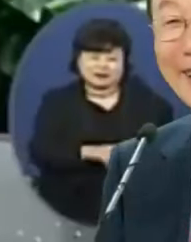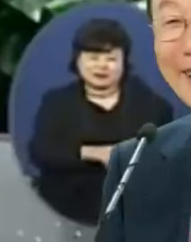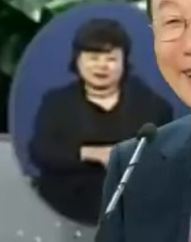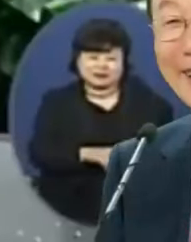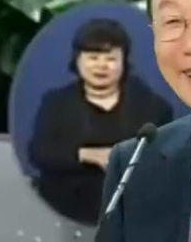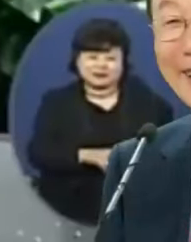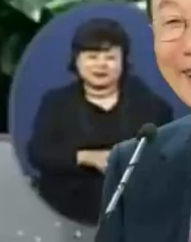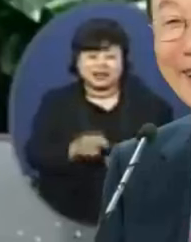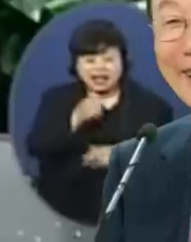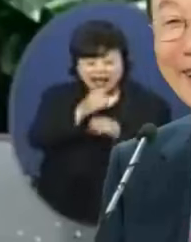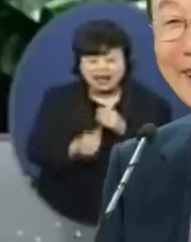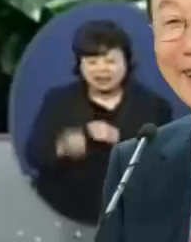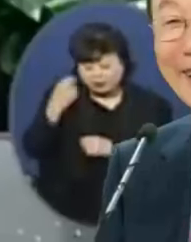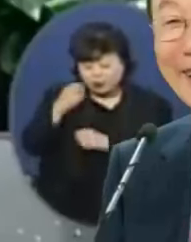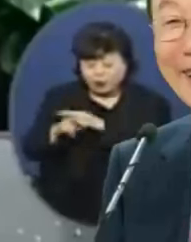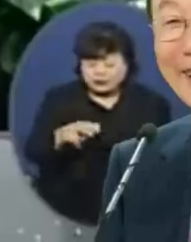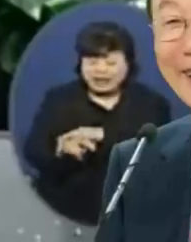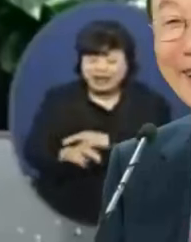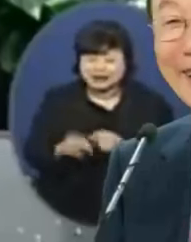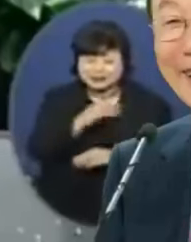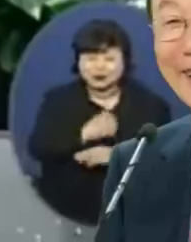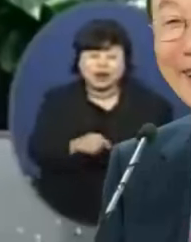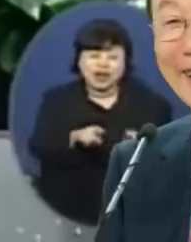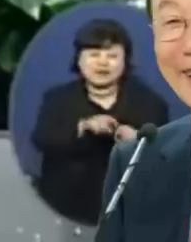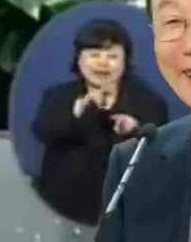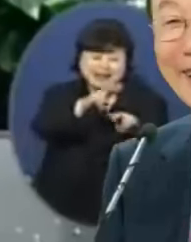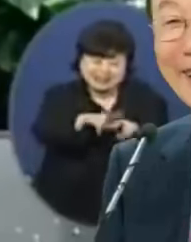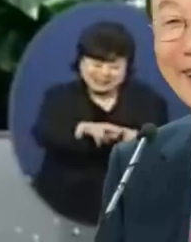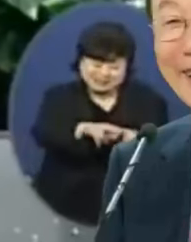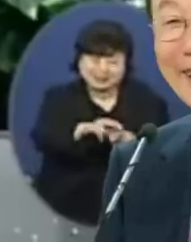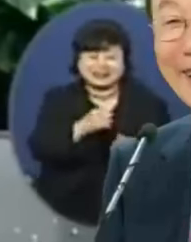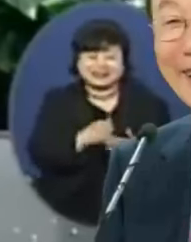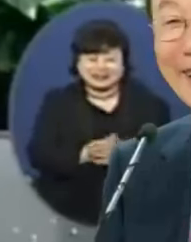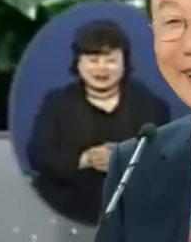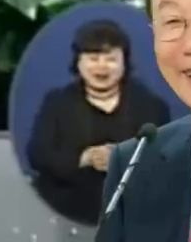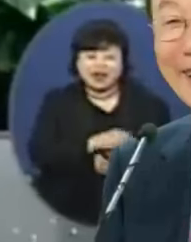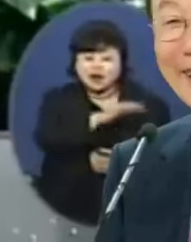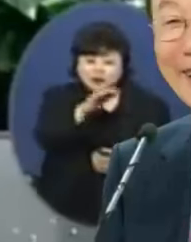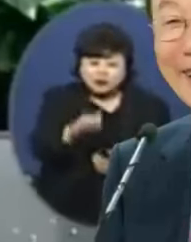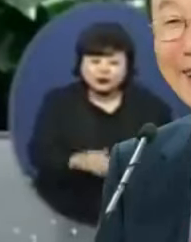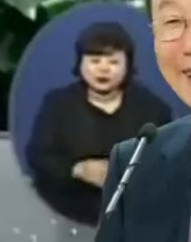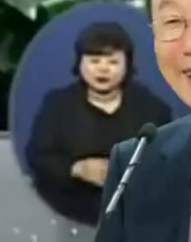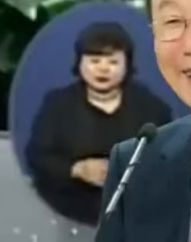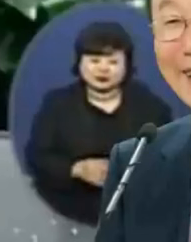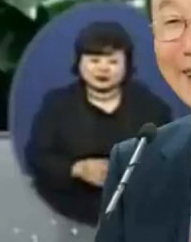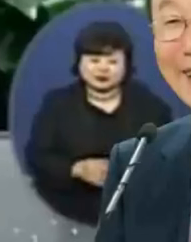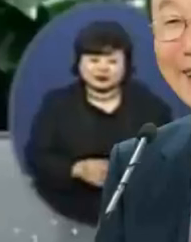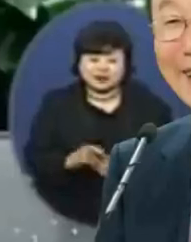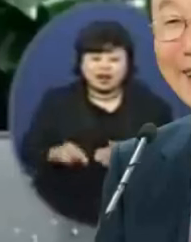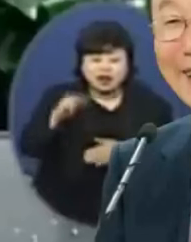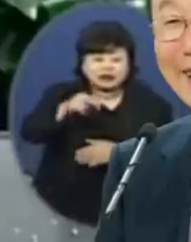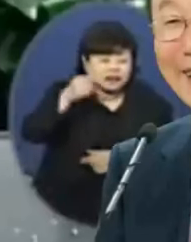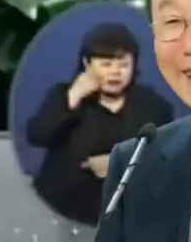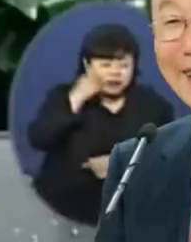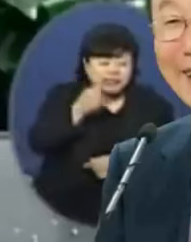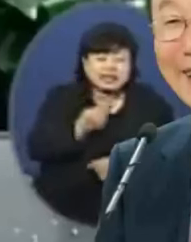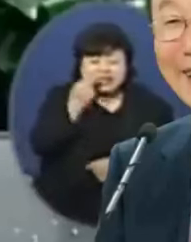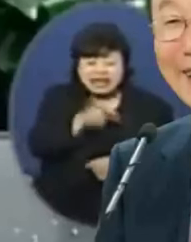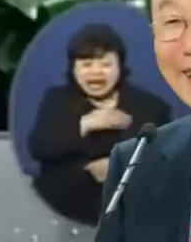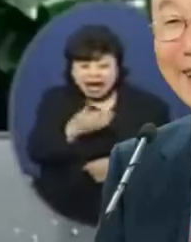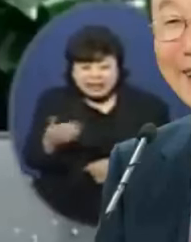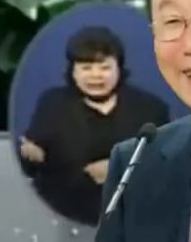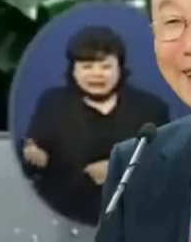여러분은 하나님 보좌에 그리스도와 함께 앉아있는 것입니다. 이러므로 우리를 못 끝내게 막고 있는 강은